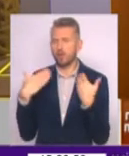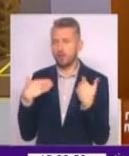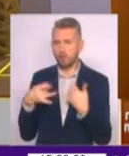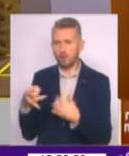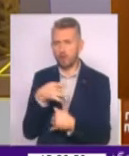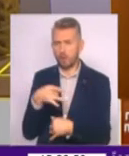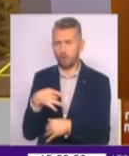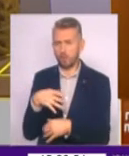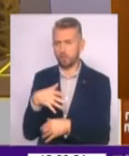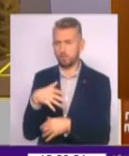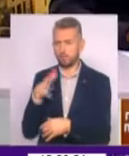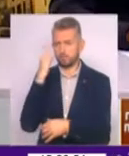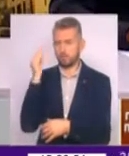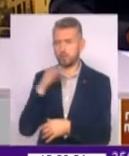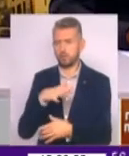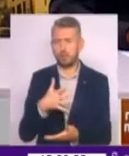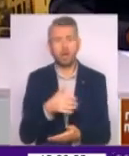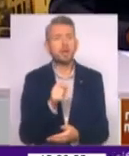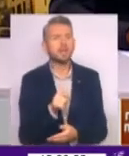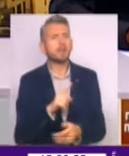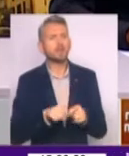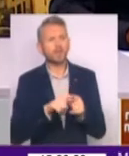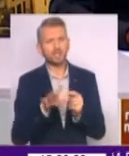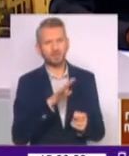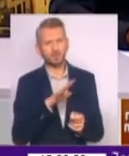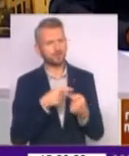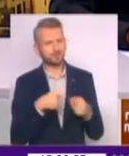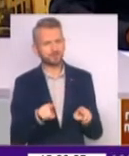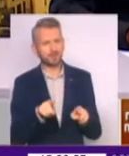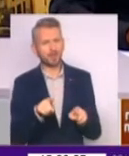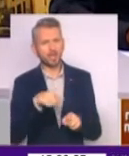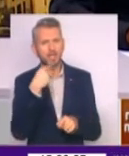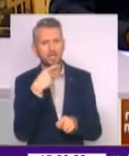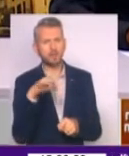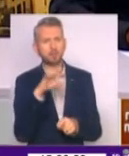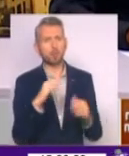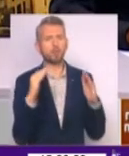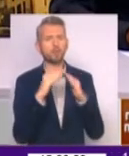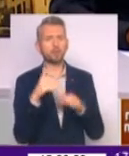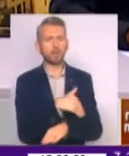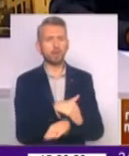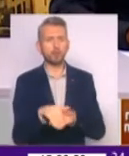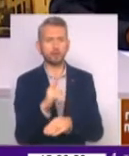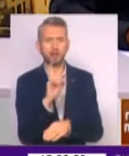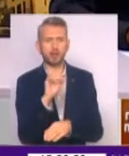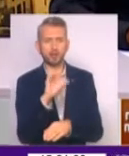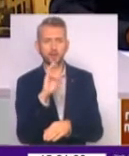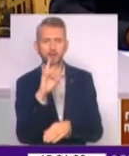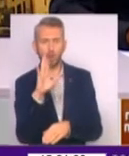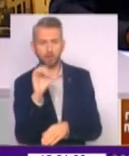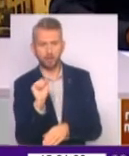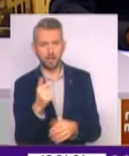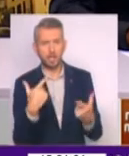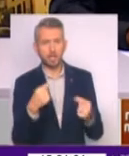вас? Там скоріше було по... Йдеться більше про будинок на вулиці Краснова,